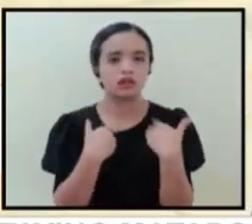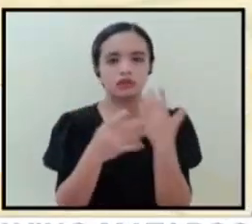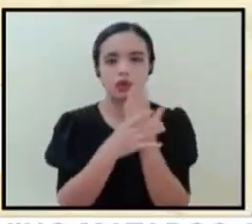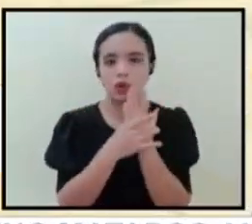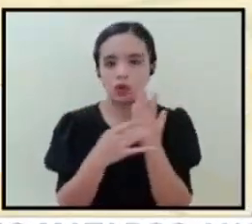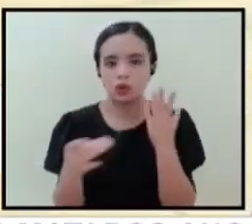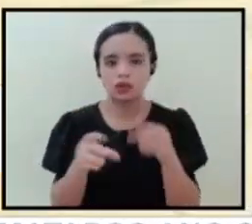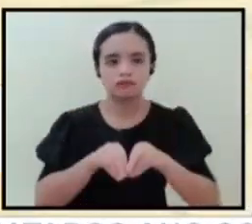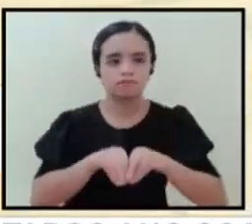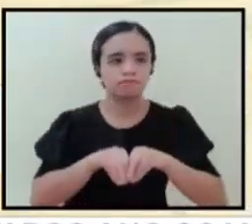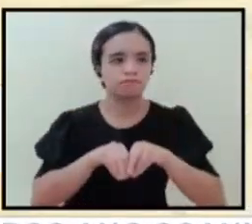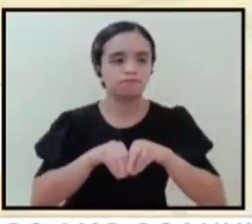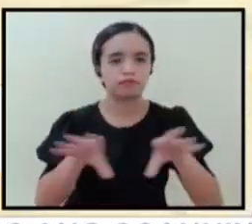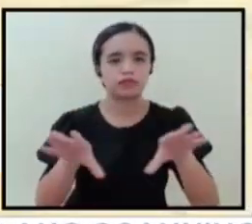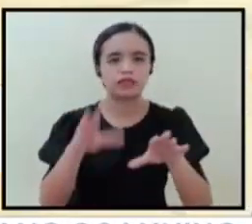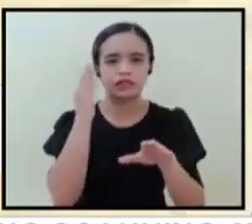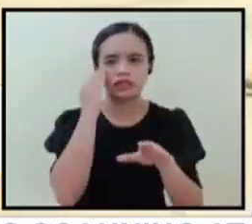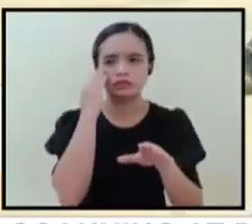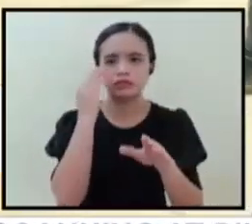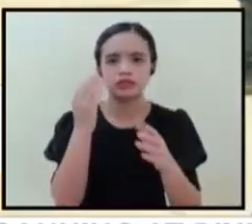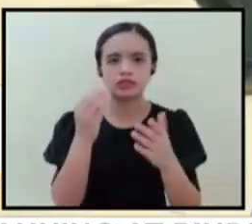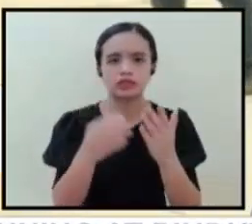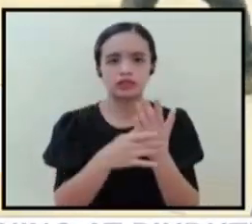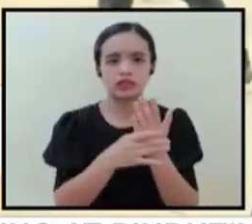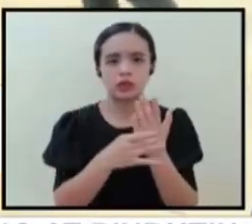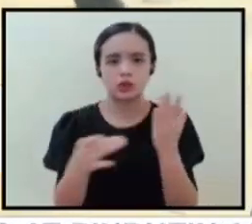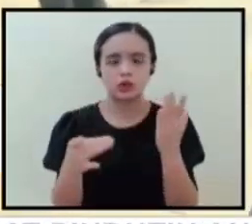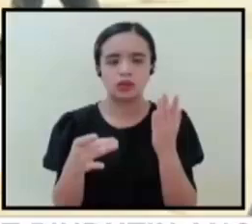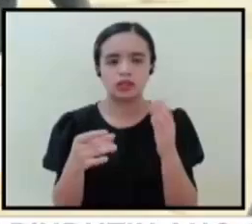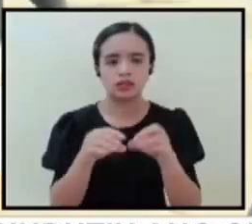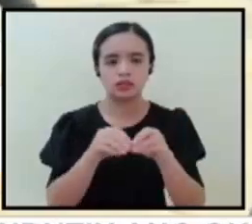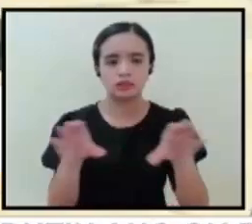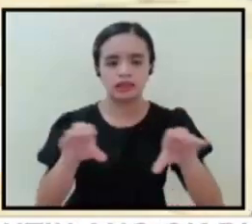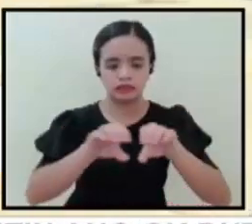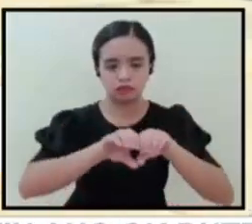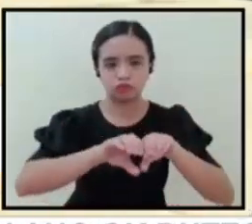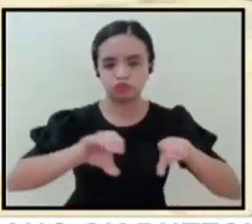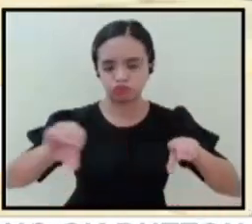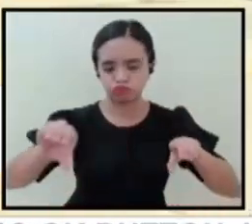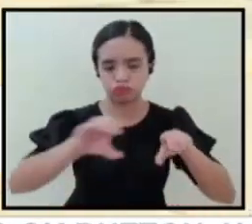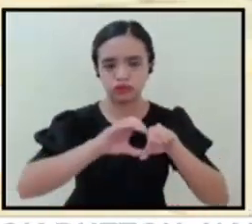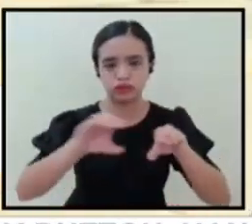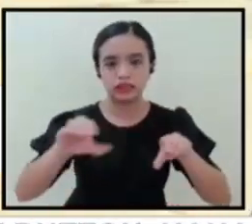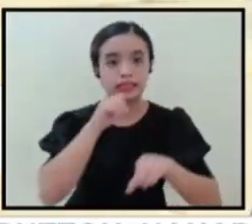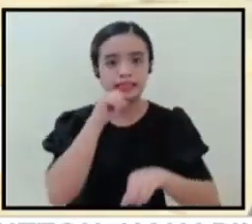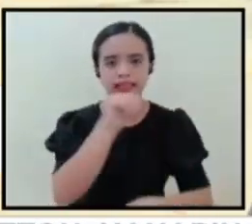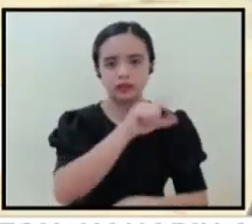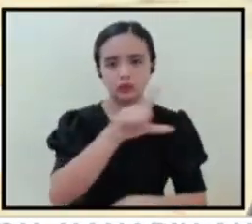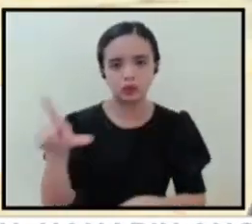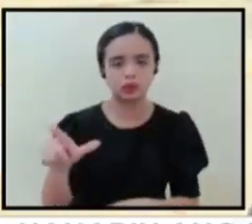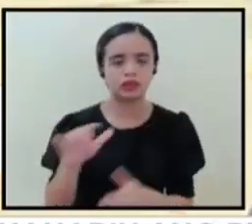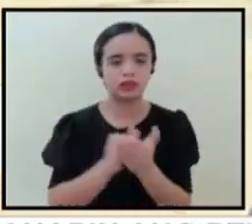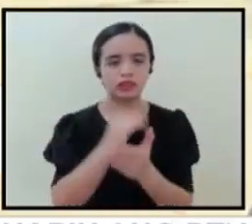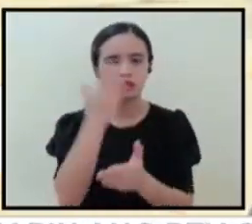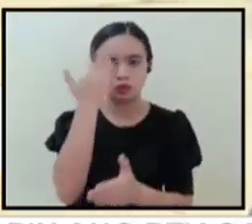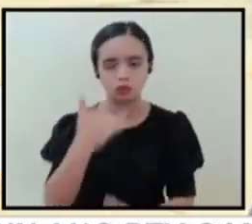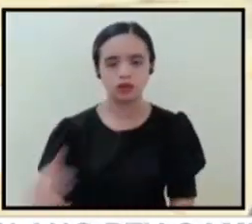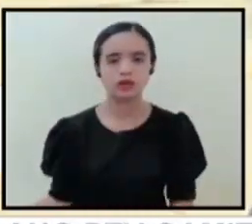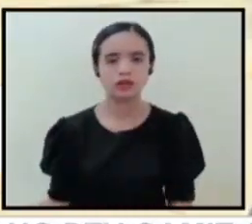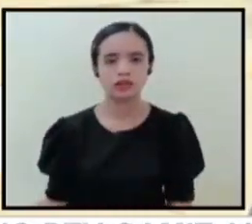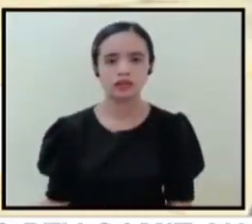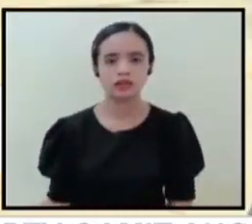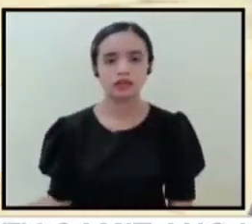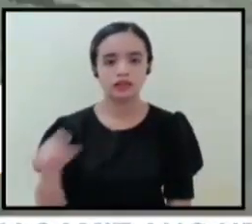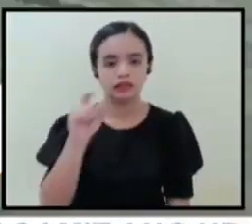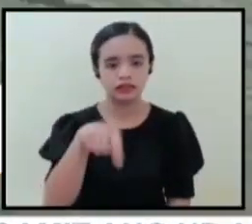oil dispersants. May mga oil spill booms din tayo sa coastal areas. Not all, kaya kailangan natin ng mga augmentation ng indigenous